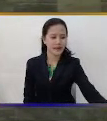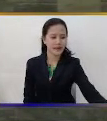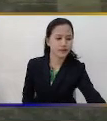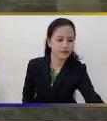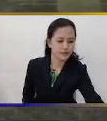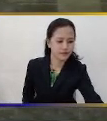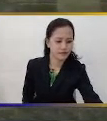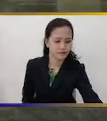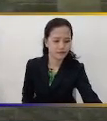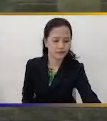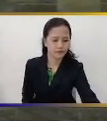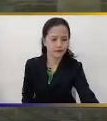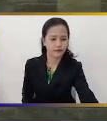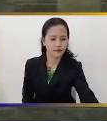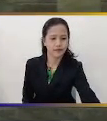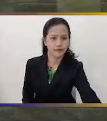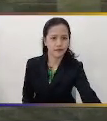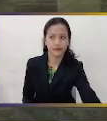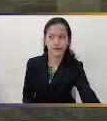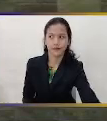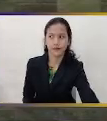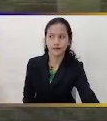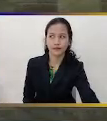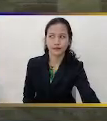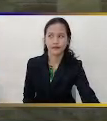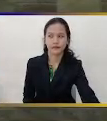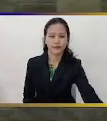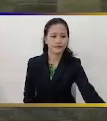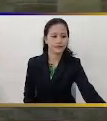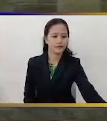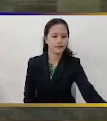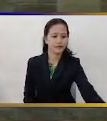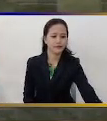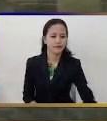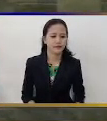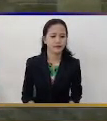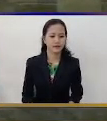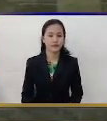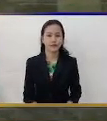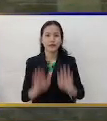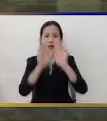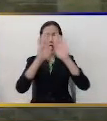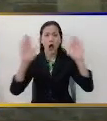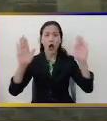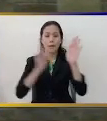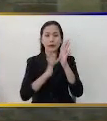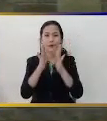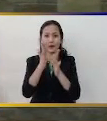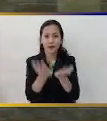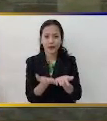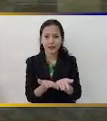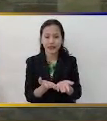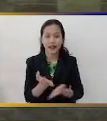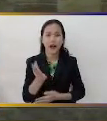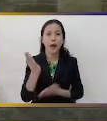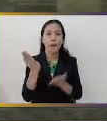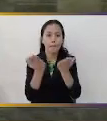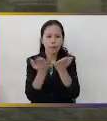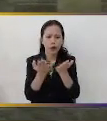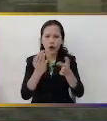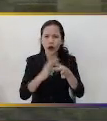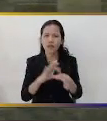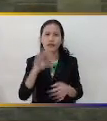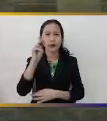Tanong mo sa kasama mo dyan. Alright. At buksan po natin ang ating Bibles in the book of Micah. At ngayon po